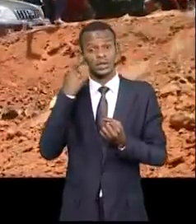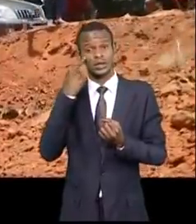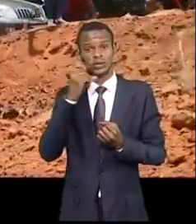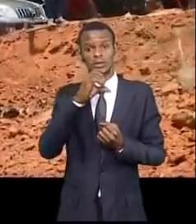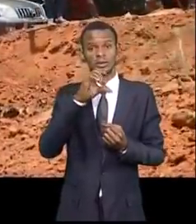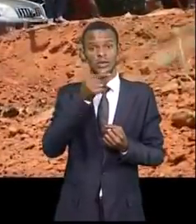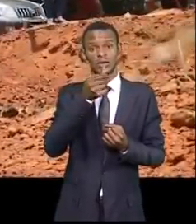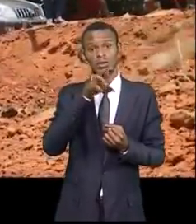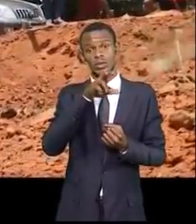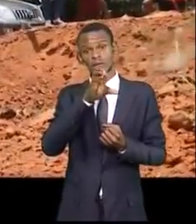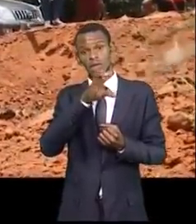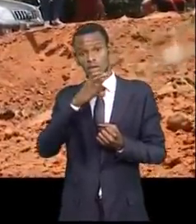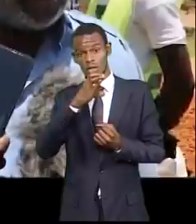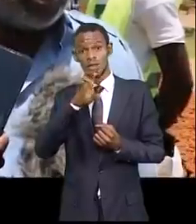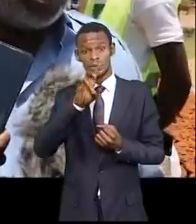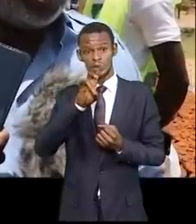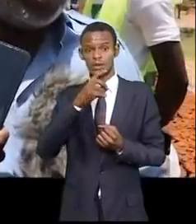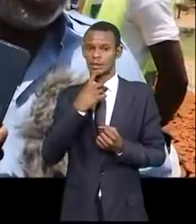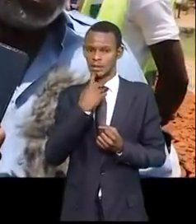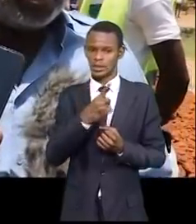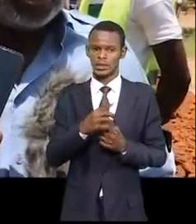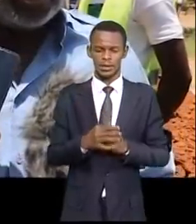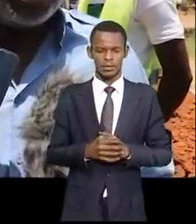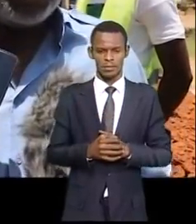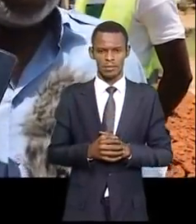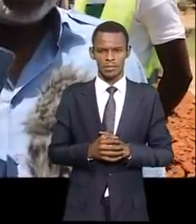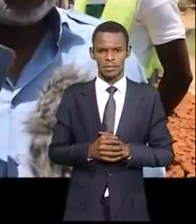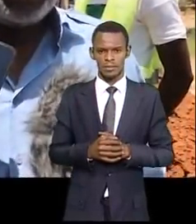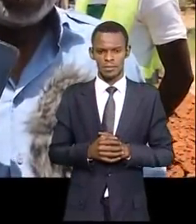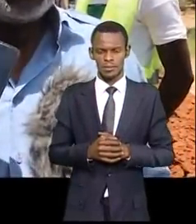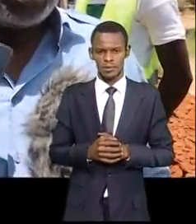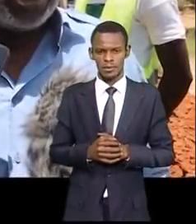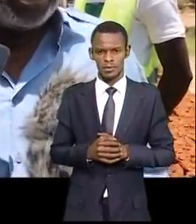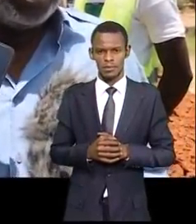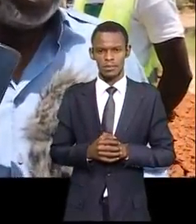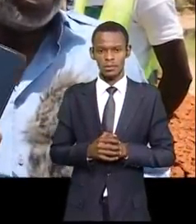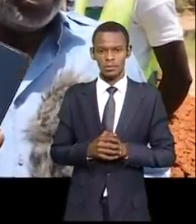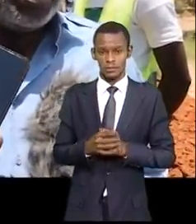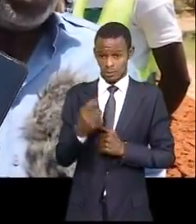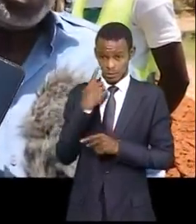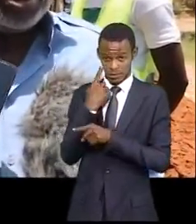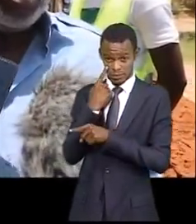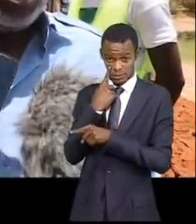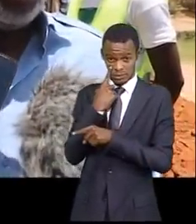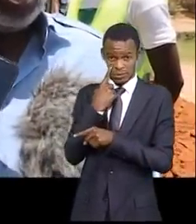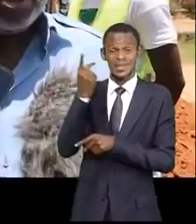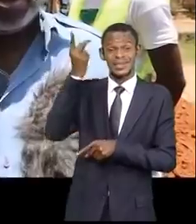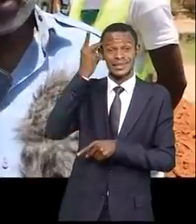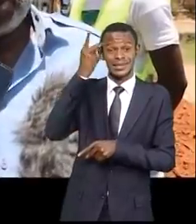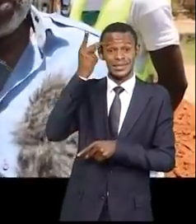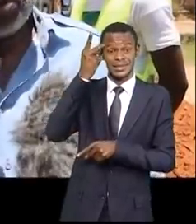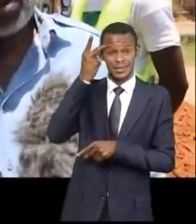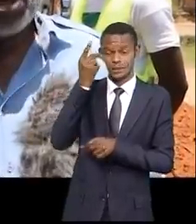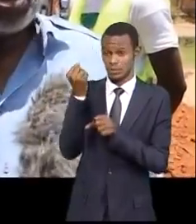rassure quant à la bonne exécution des travaux tels que nous faisons ici à gaza on appelle ça des correcteurs en fait quand même aux plus grands